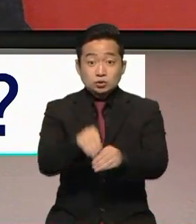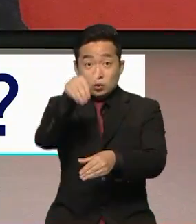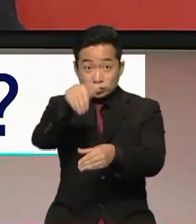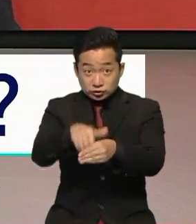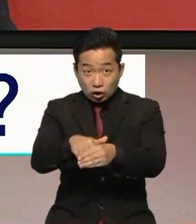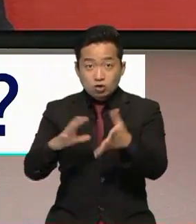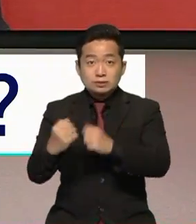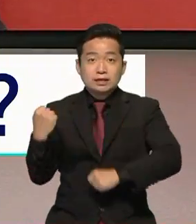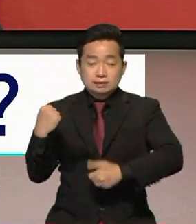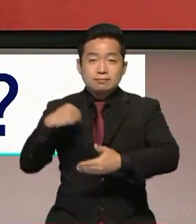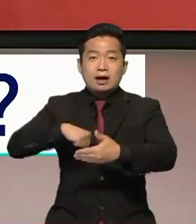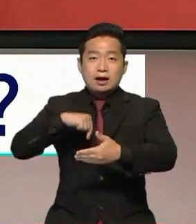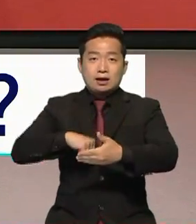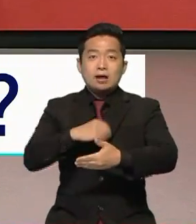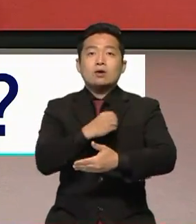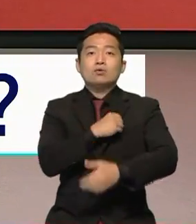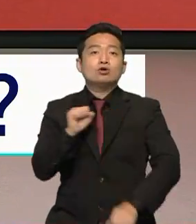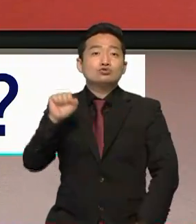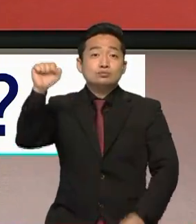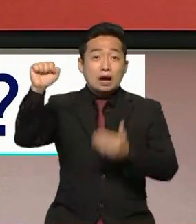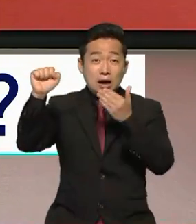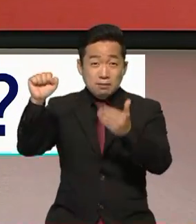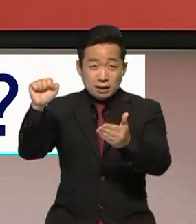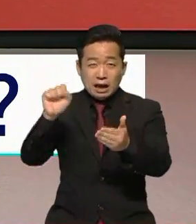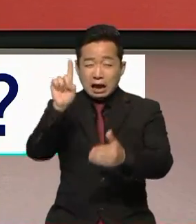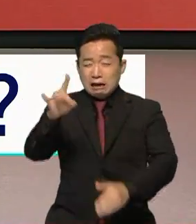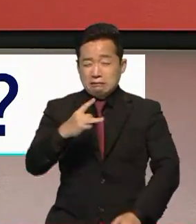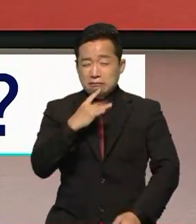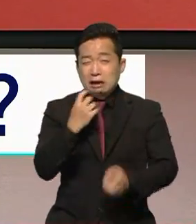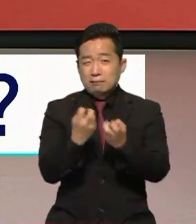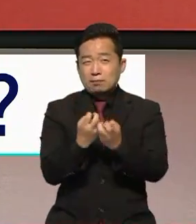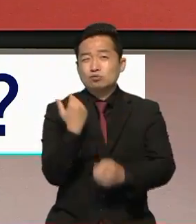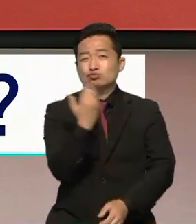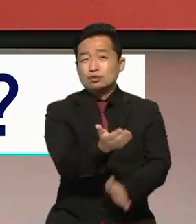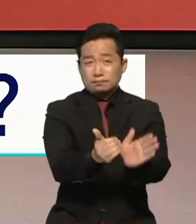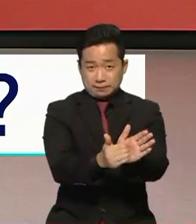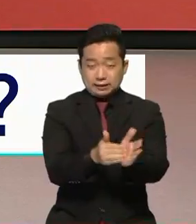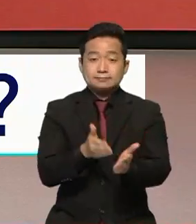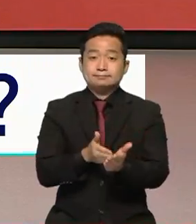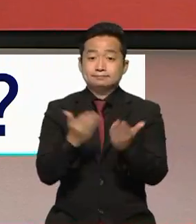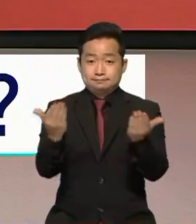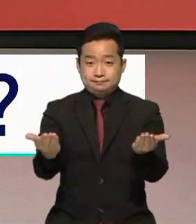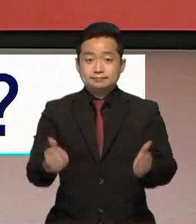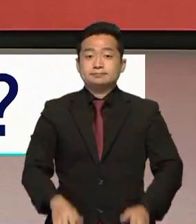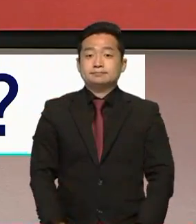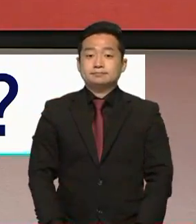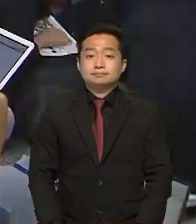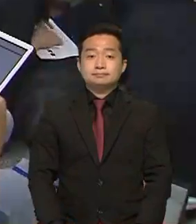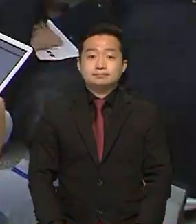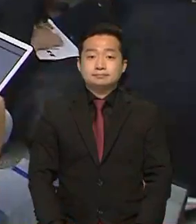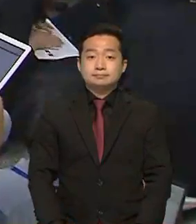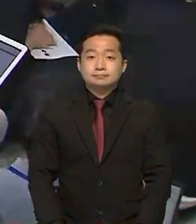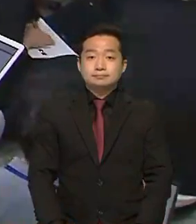때 국민의힘에서 출마할 수 있는 좁은 문은 열어뒀습니다. 김영래 기자입니다.